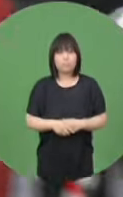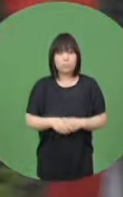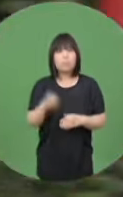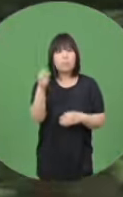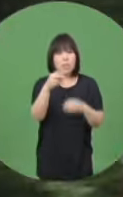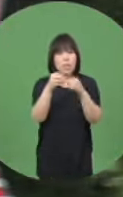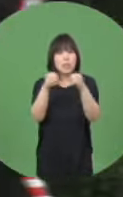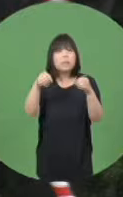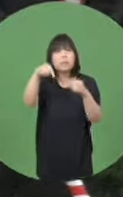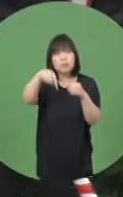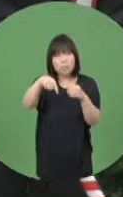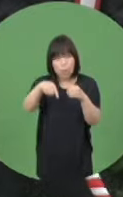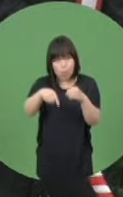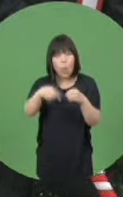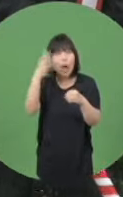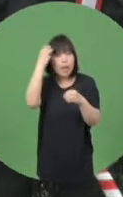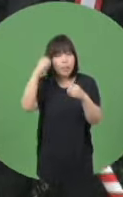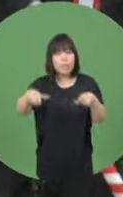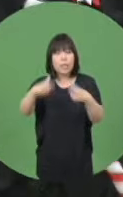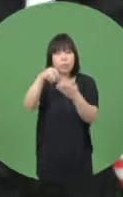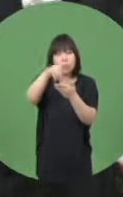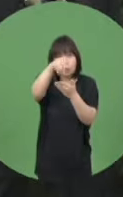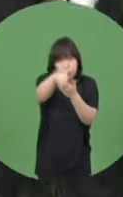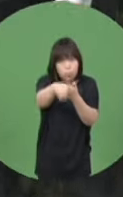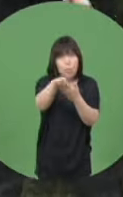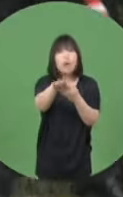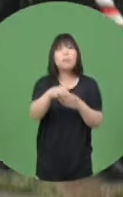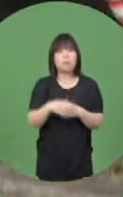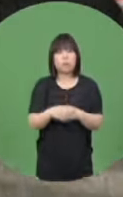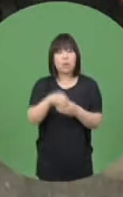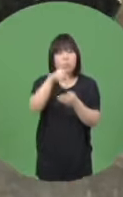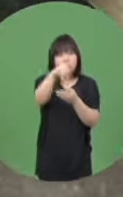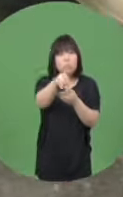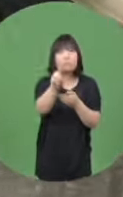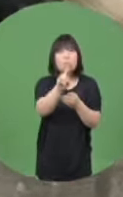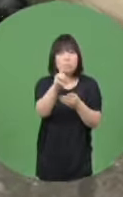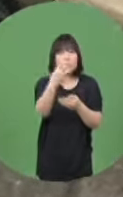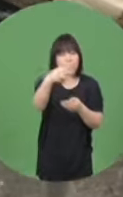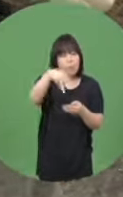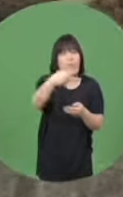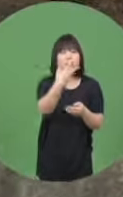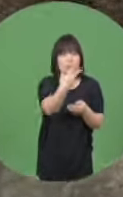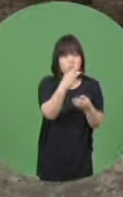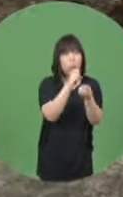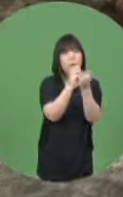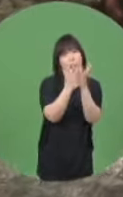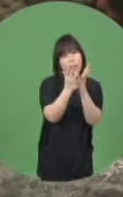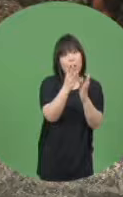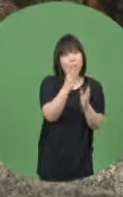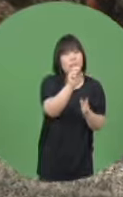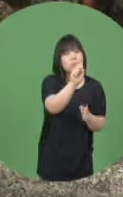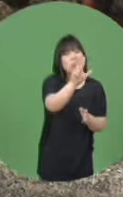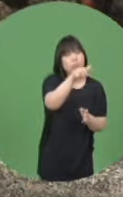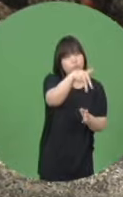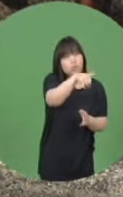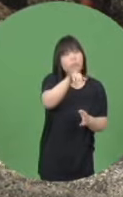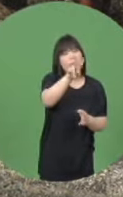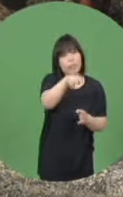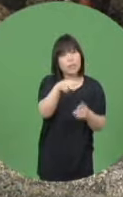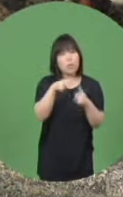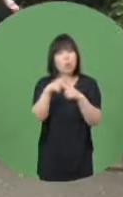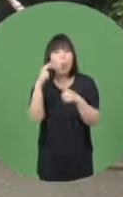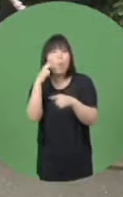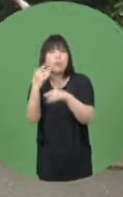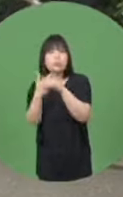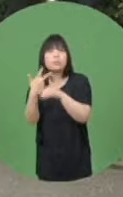また式典では記念植樹も行われました。植えられたのは美馬市の花サルスベリと小松